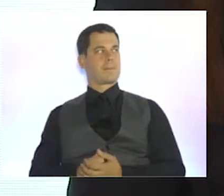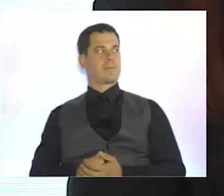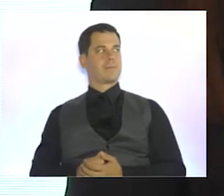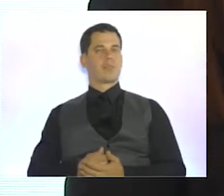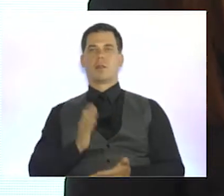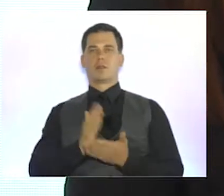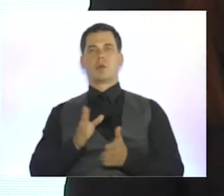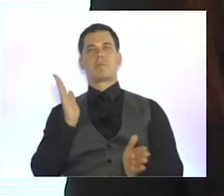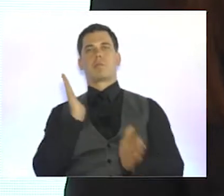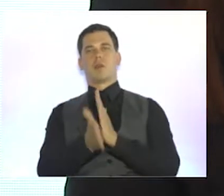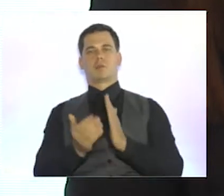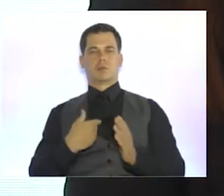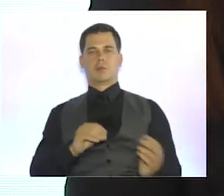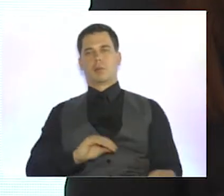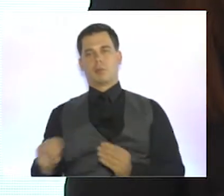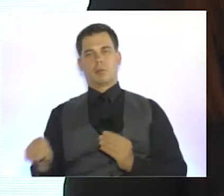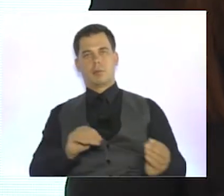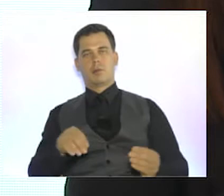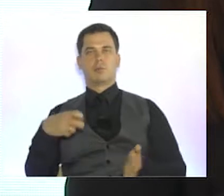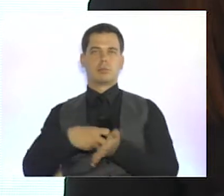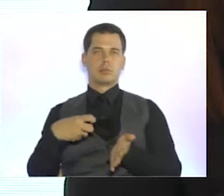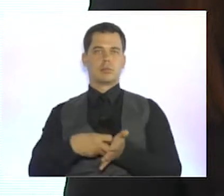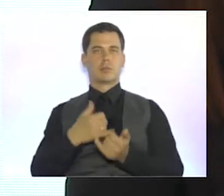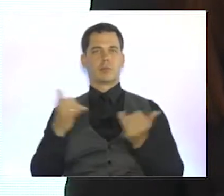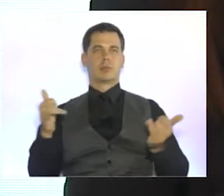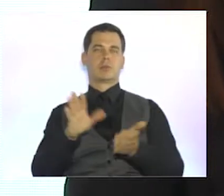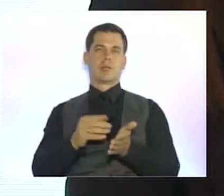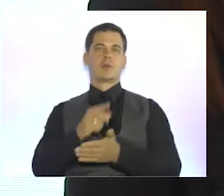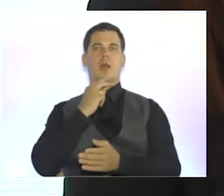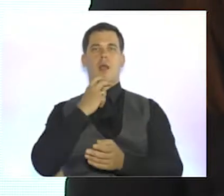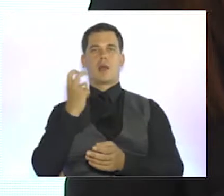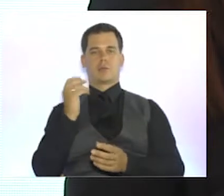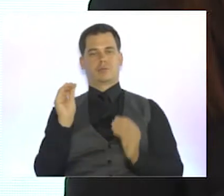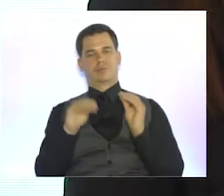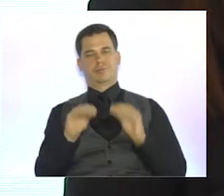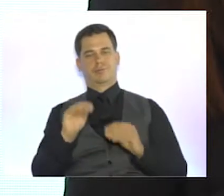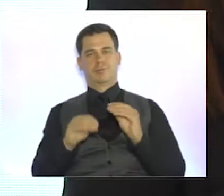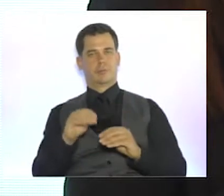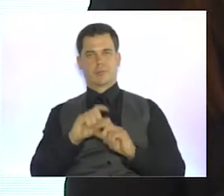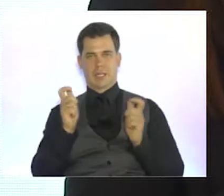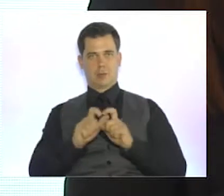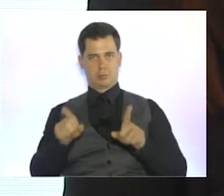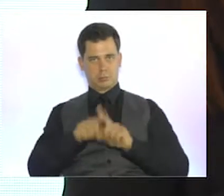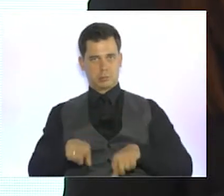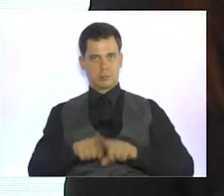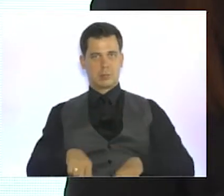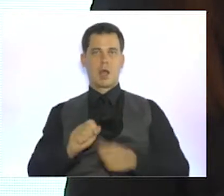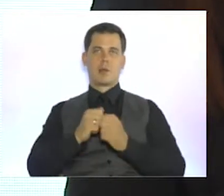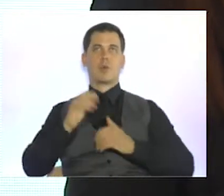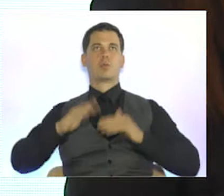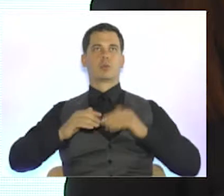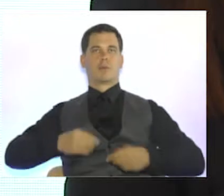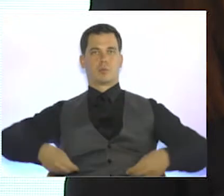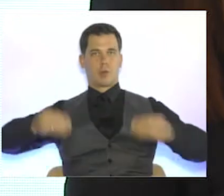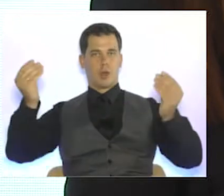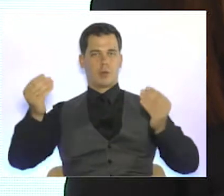wykonuje proste zadania związane powiedzmy z elektryką, tak, czy z budownictwem. To są